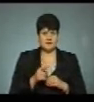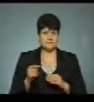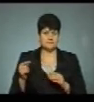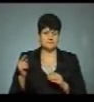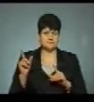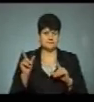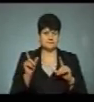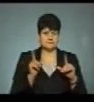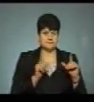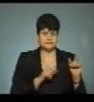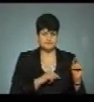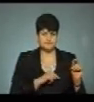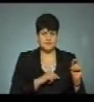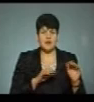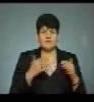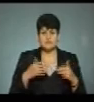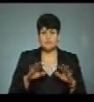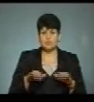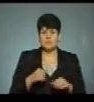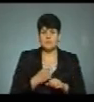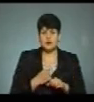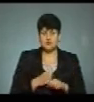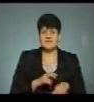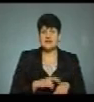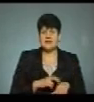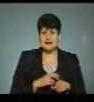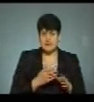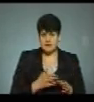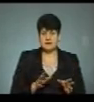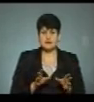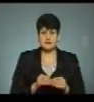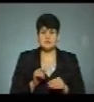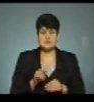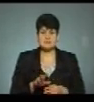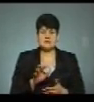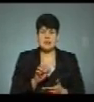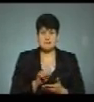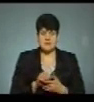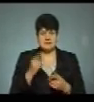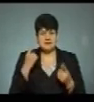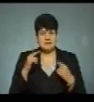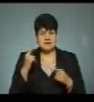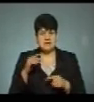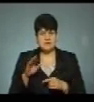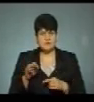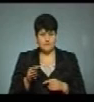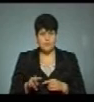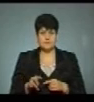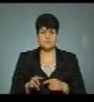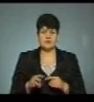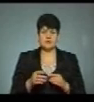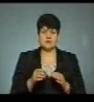емігрував і вже потім працював як лікар, але разом з тим займався мистецтвом,